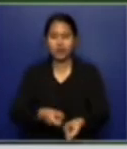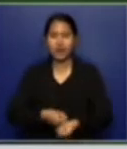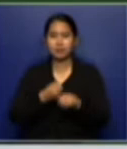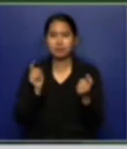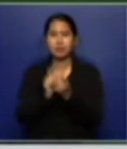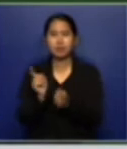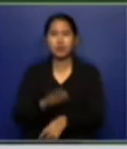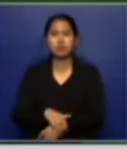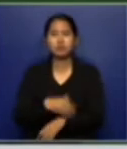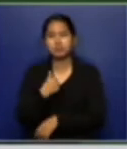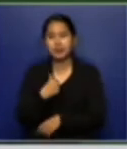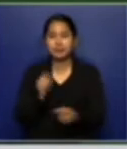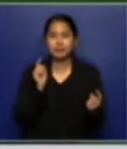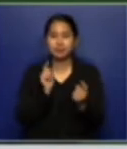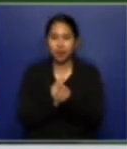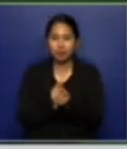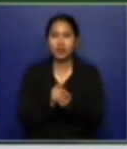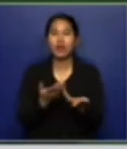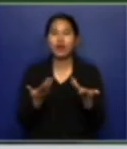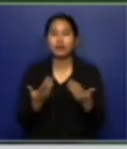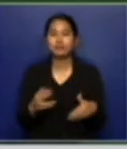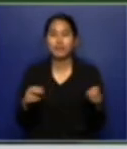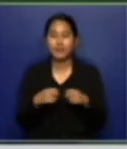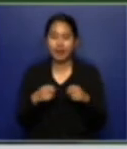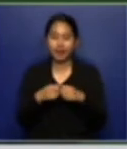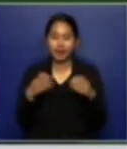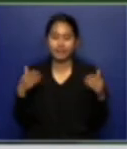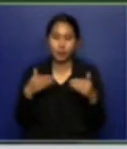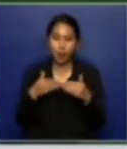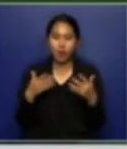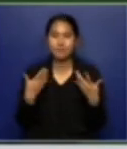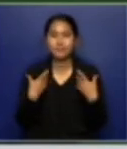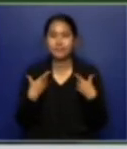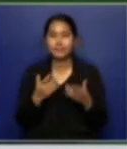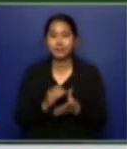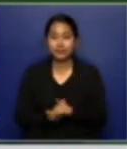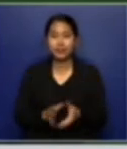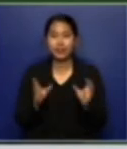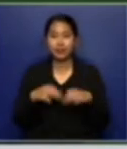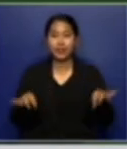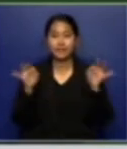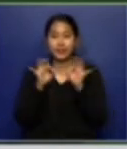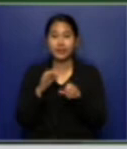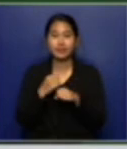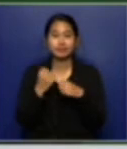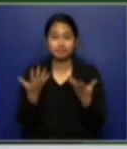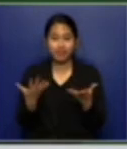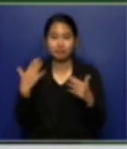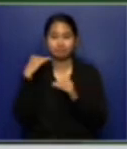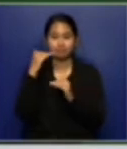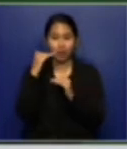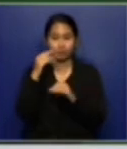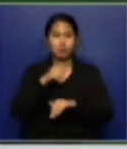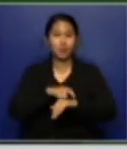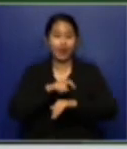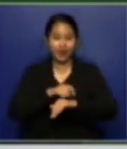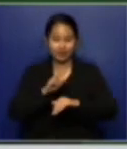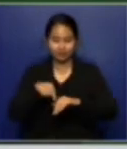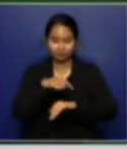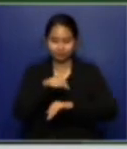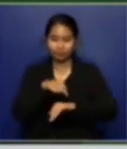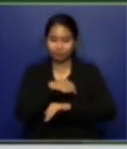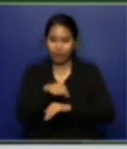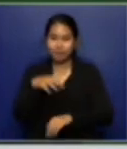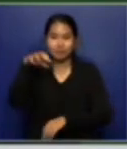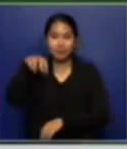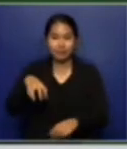ทีละเรื่องมาทีละครั้งการบูรณาการนะคะหัวใจสำคัญก็คือจะต้องมีกรอบในเรื่องเวลาและก็เรื่องสถาน